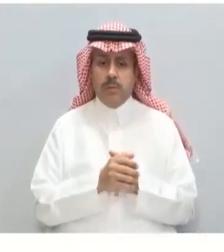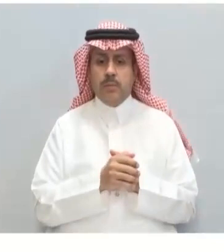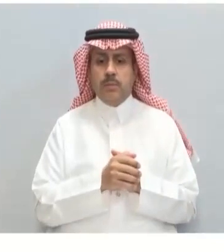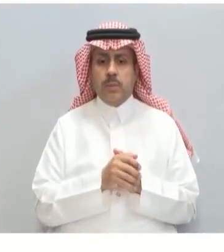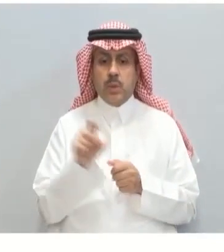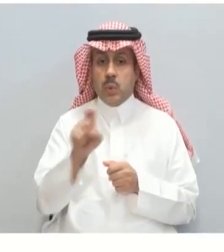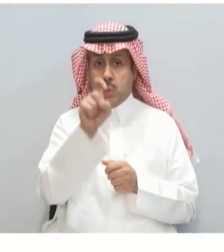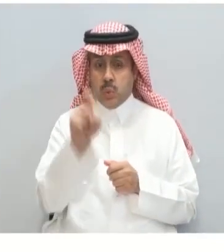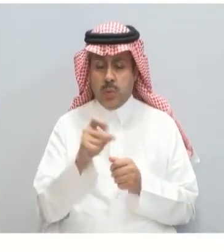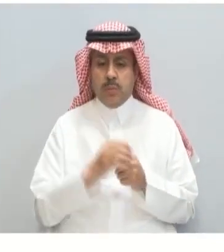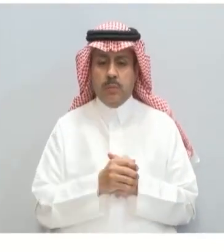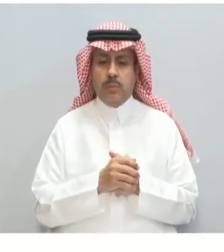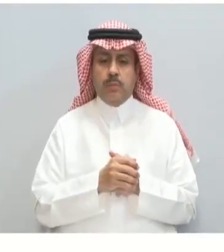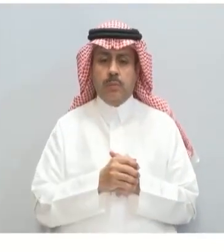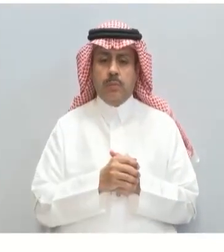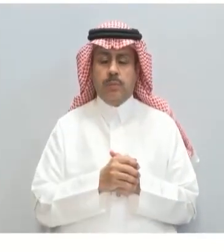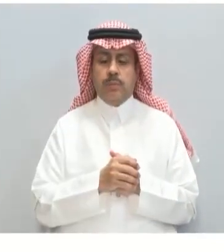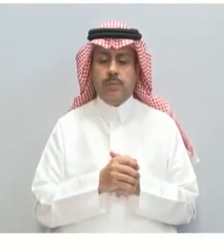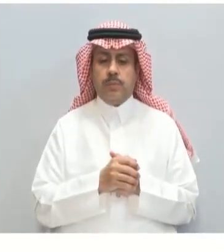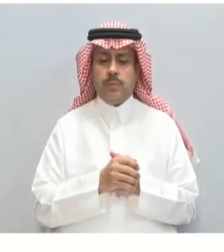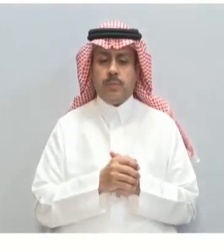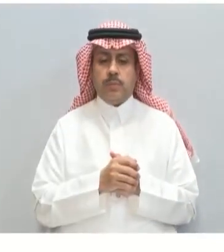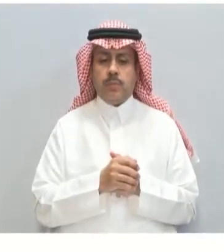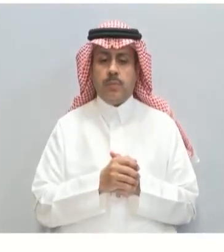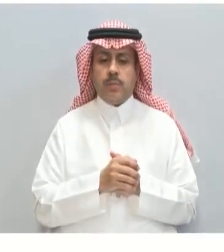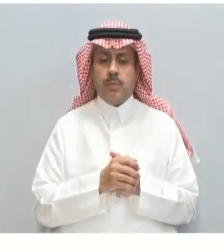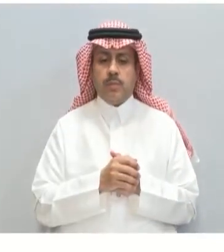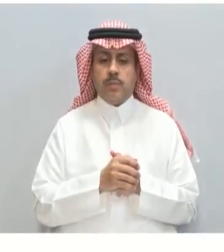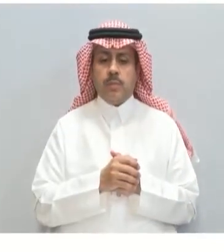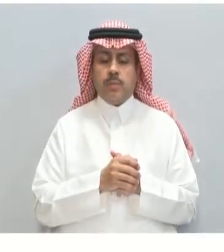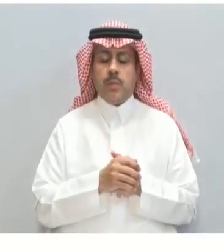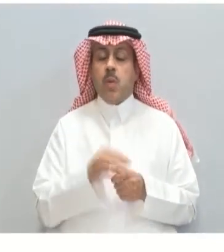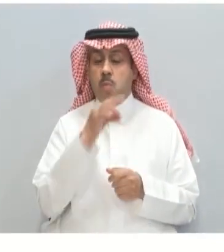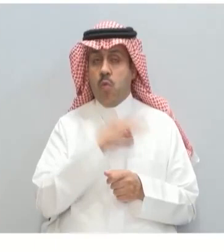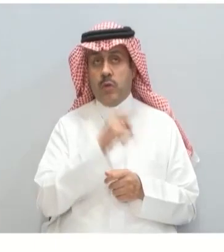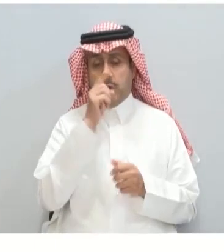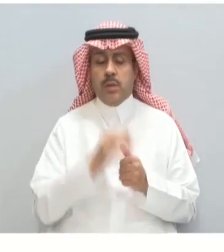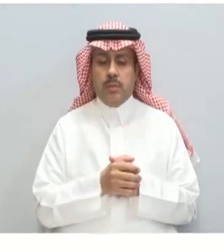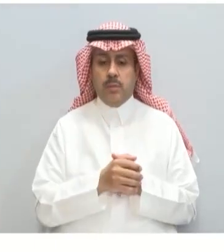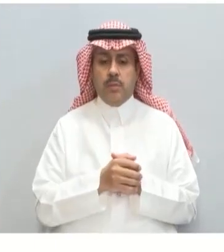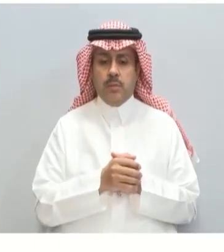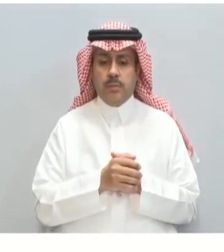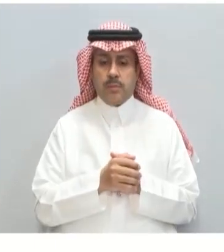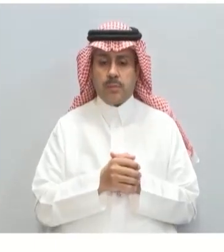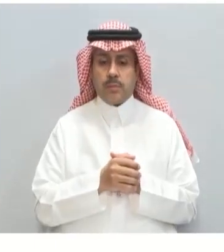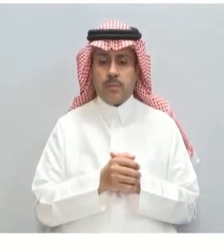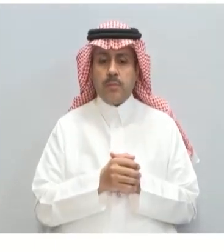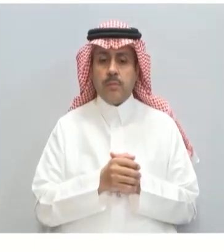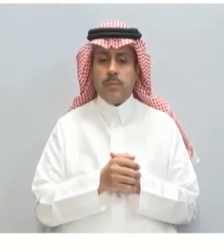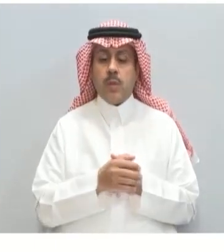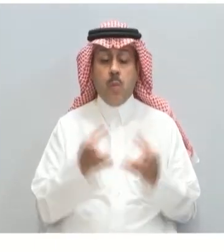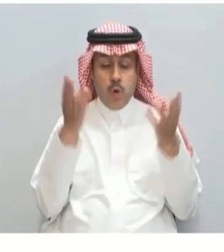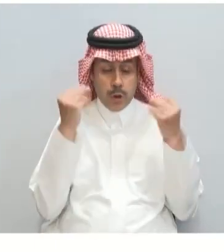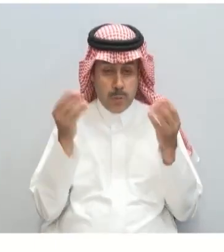هذا الى تقويم اخر من التقويمات المفيده باذن الله تعالى في هذا الباب المتعلق